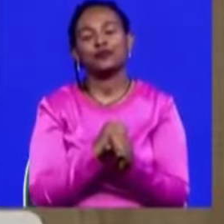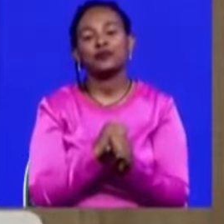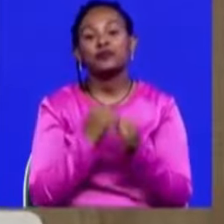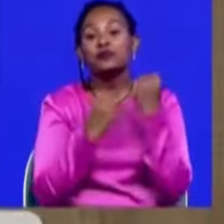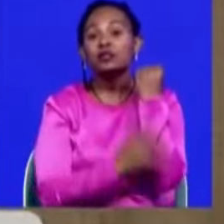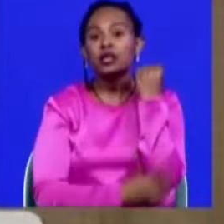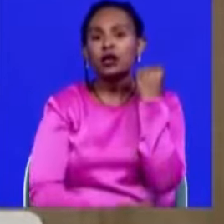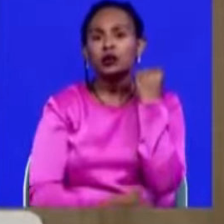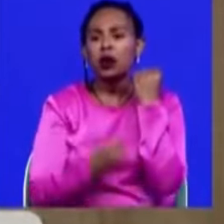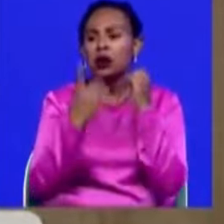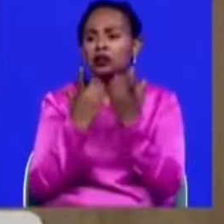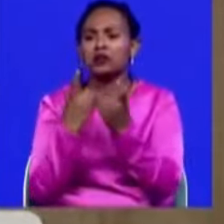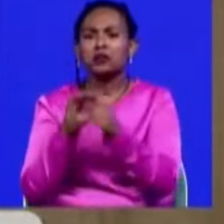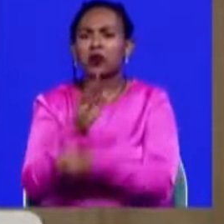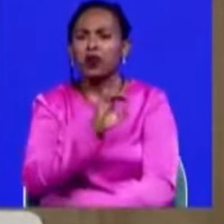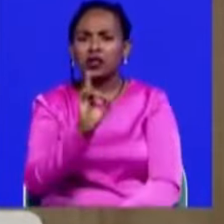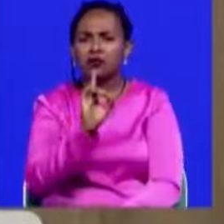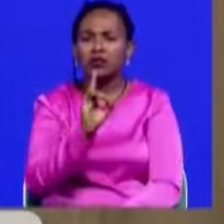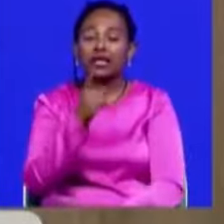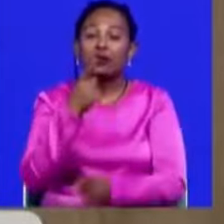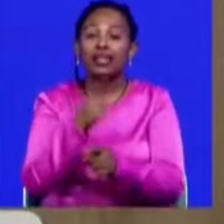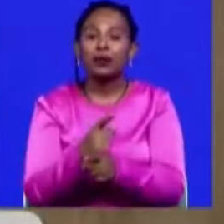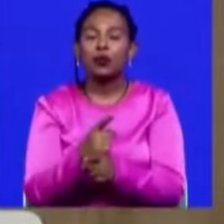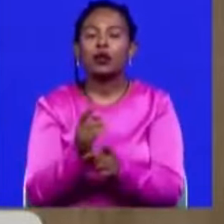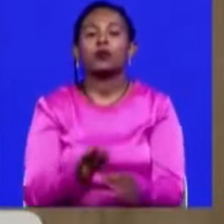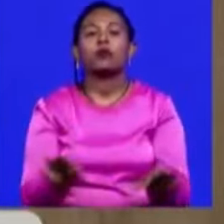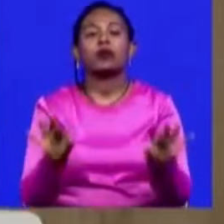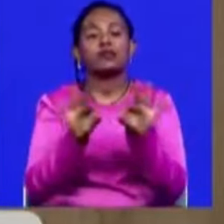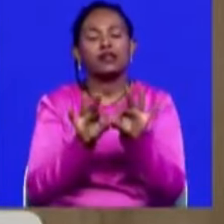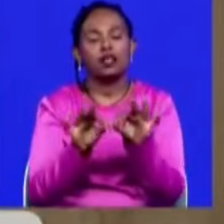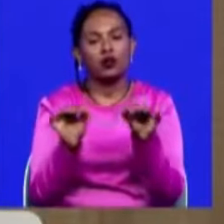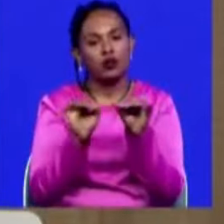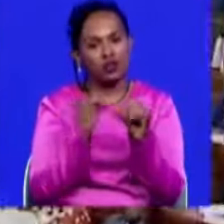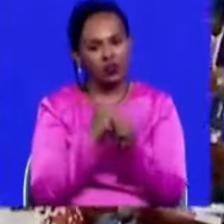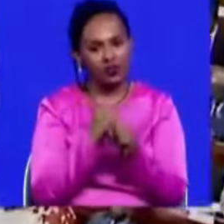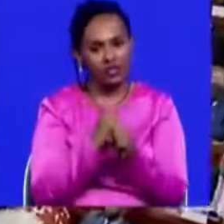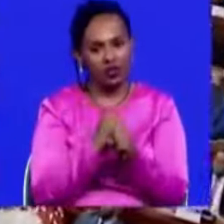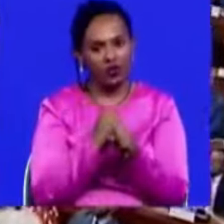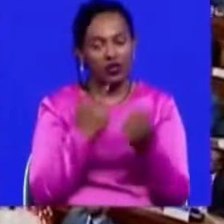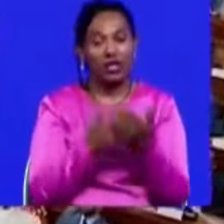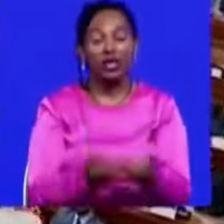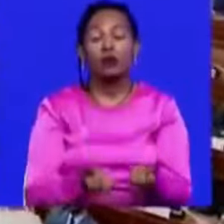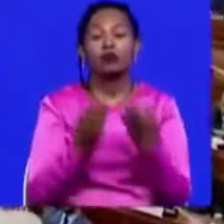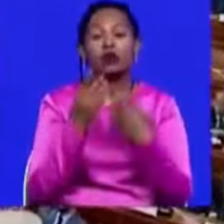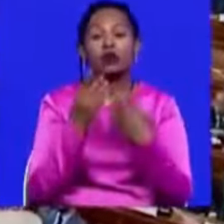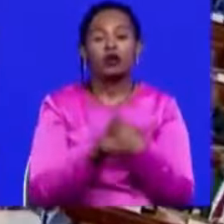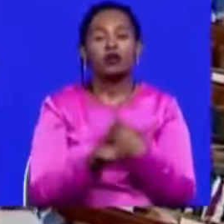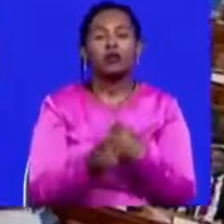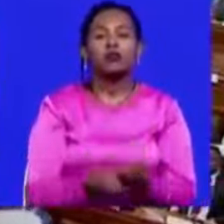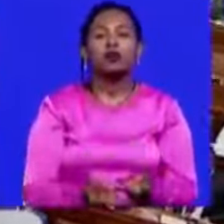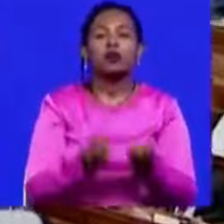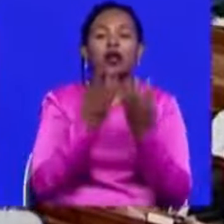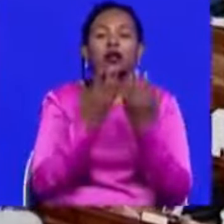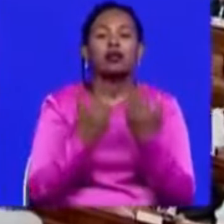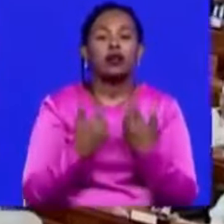ለድሃ አንድ ብር ይበቃዋል ብለን ሳይሆን የሚገባውና የሚያስፈልገው ልክ ነው የምንሰራው። ይሄ መብዛት አለበት፣ መበራከት አለበት። ትክክል